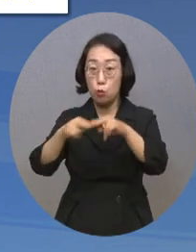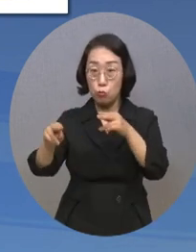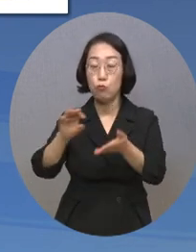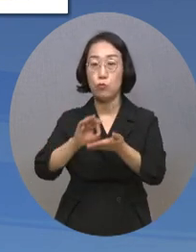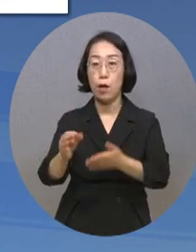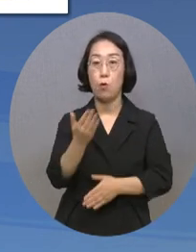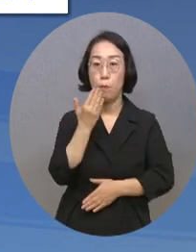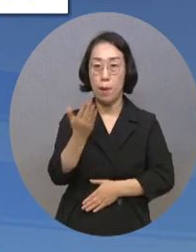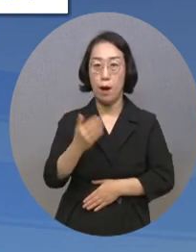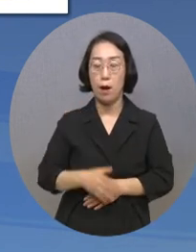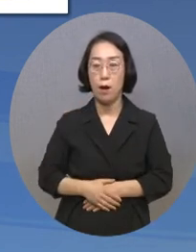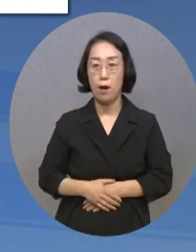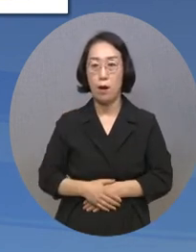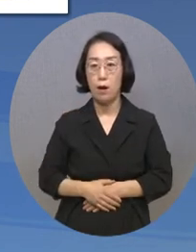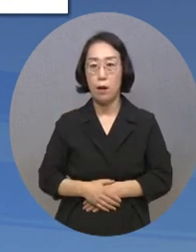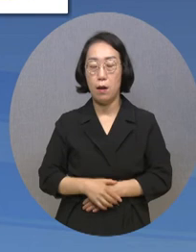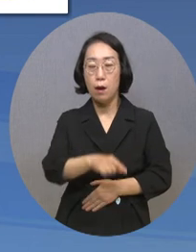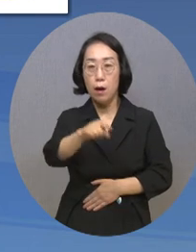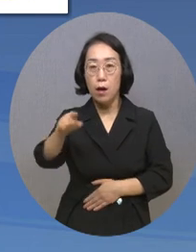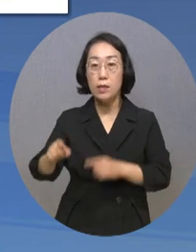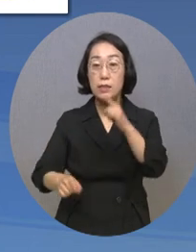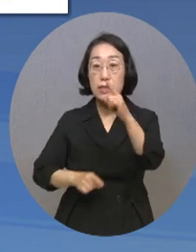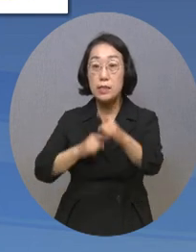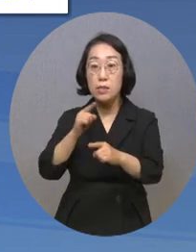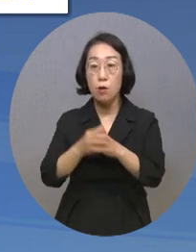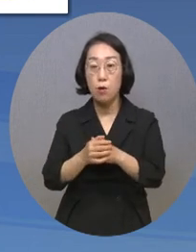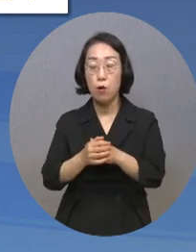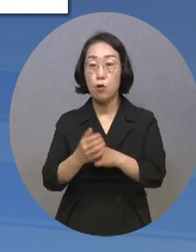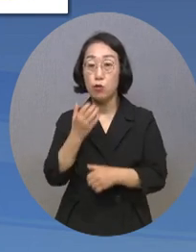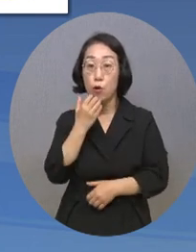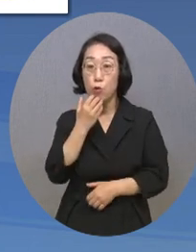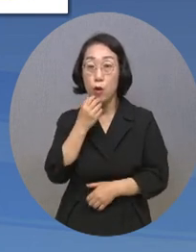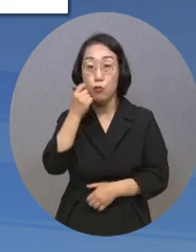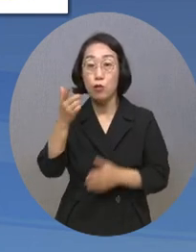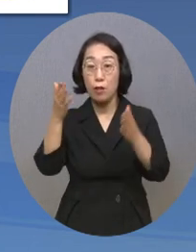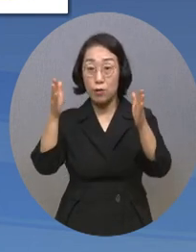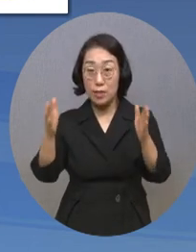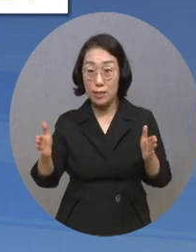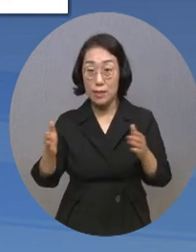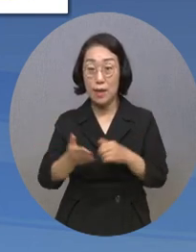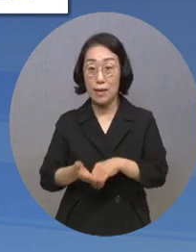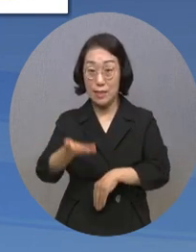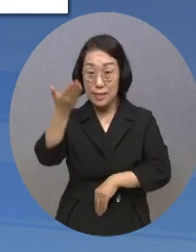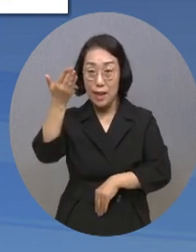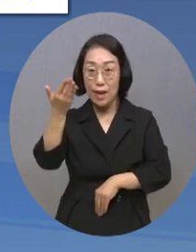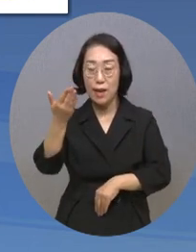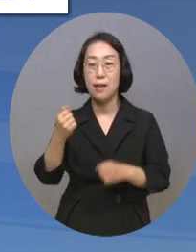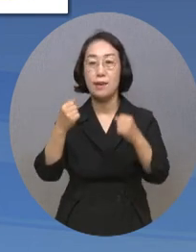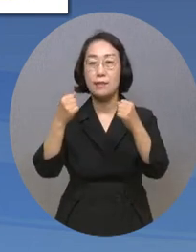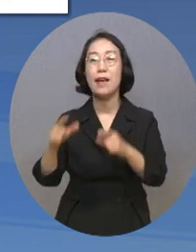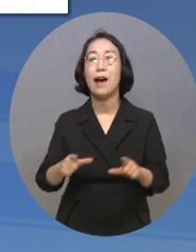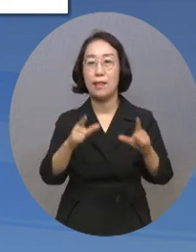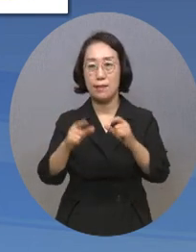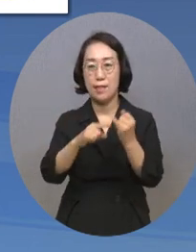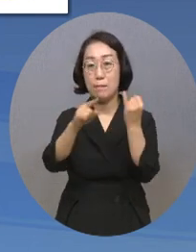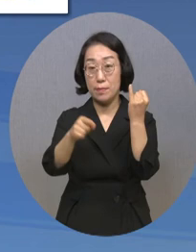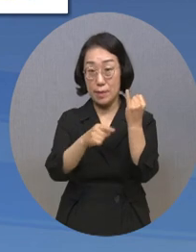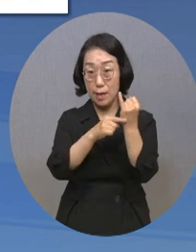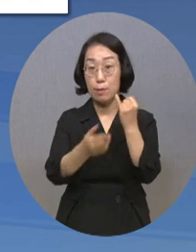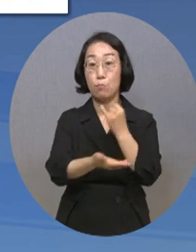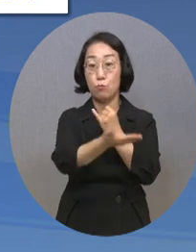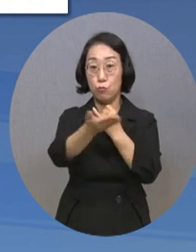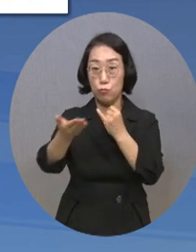있습니다. 지원 대상은 신청일 기준으로 서울에 6개월 이상 주민등록을 두고 있는 임산부로